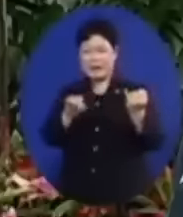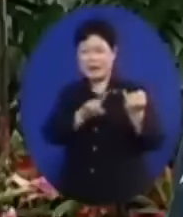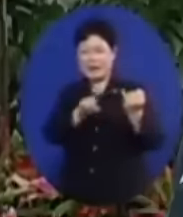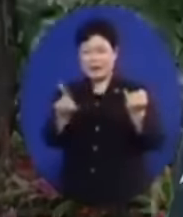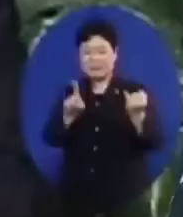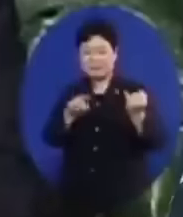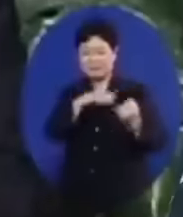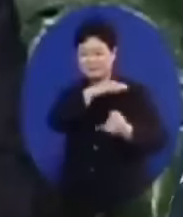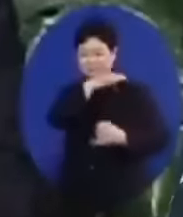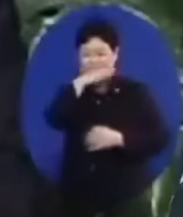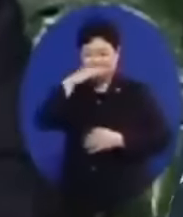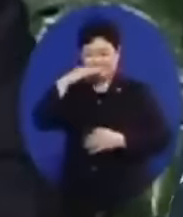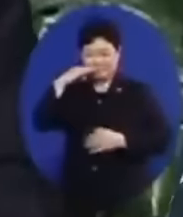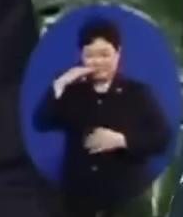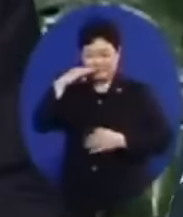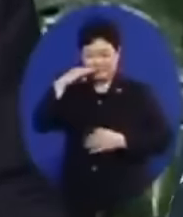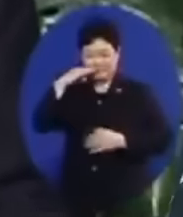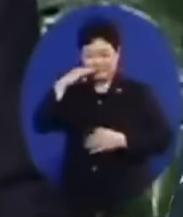점잖하게